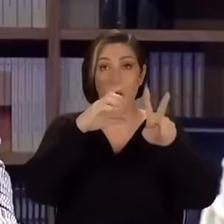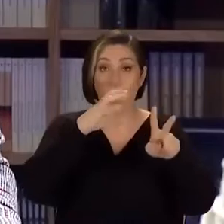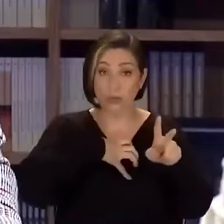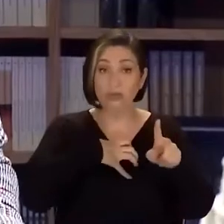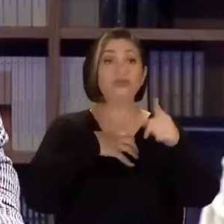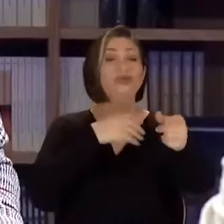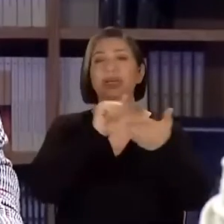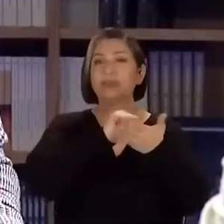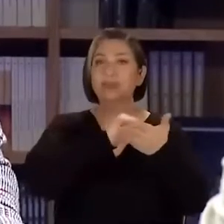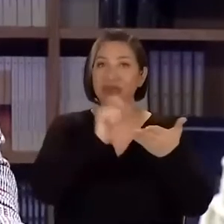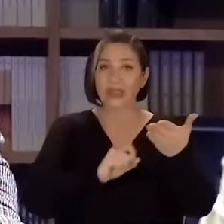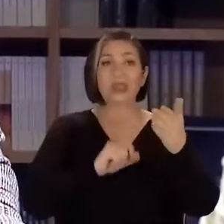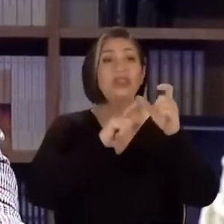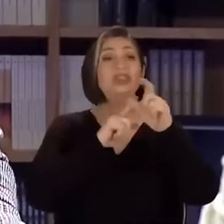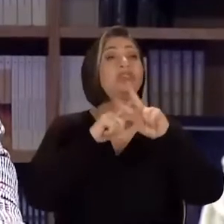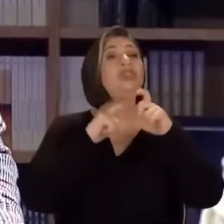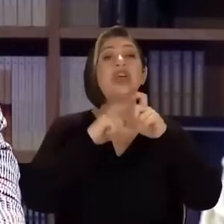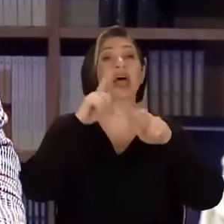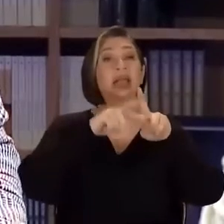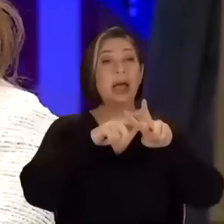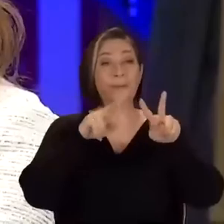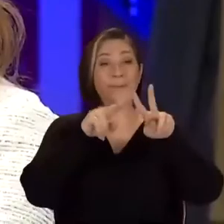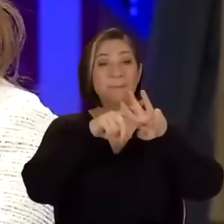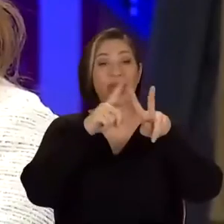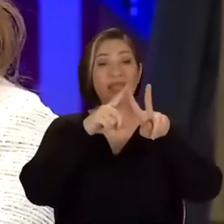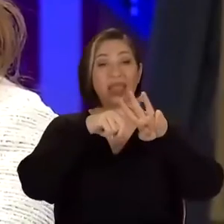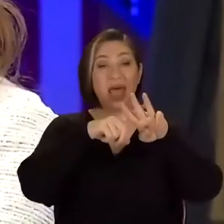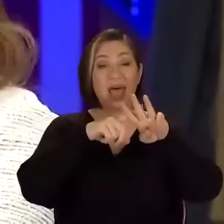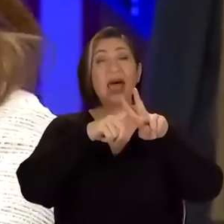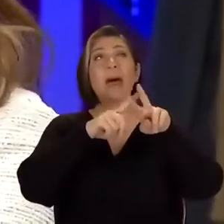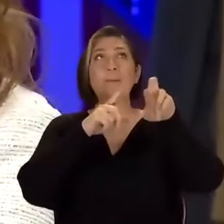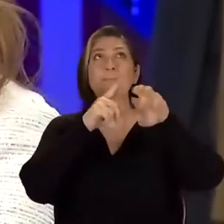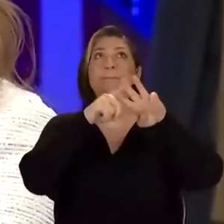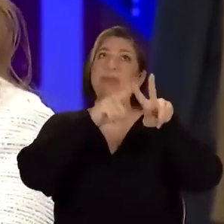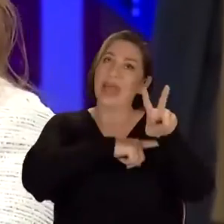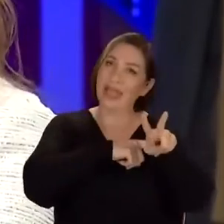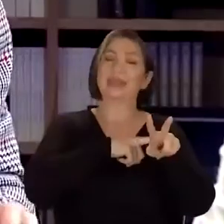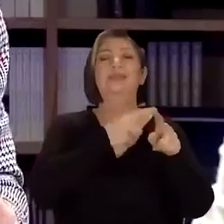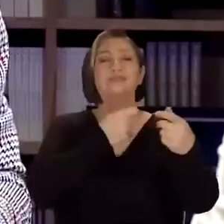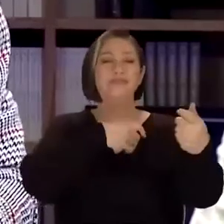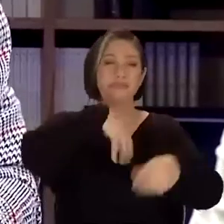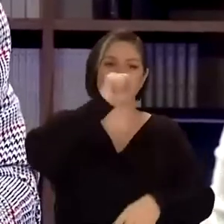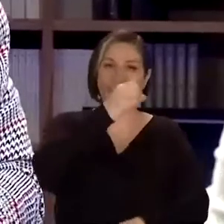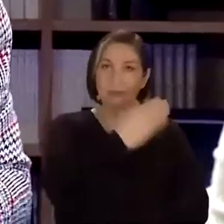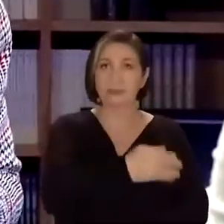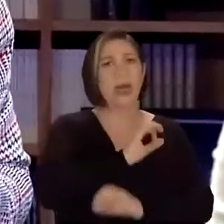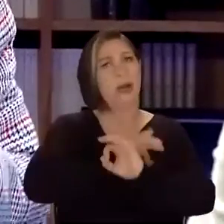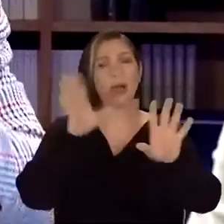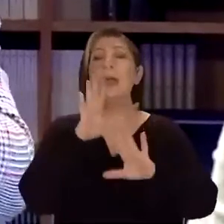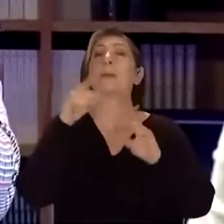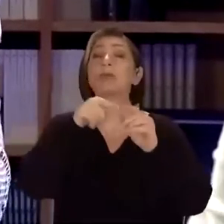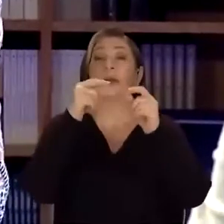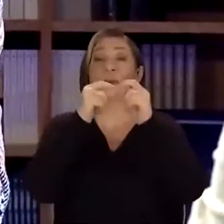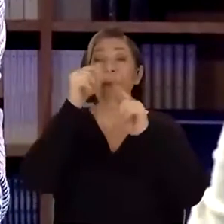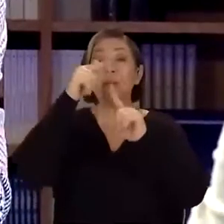Sayın Çağla Gül Şenkardeş, Mena Pay CEO'su. Doğru telaffuz ettim mi? Doğru. Peki, harikulade. Bitcoin ile